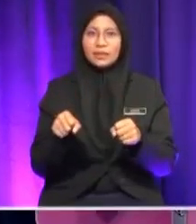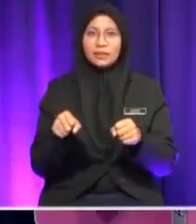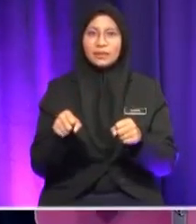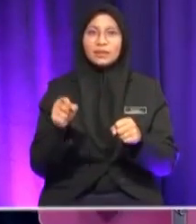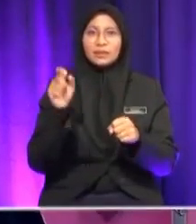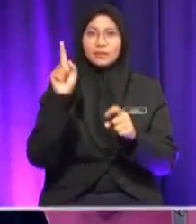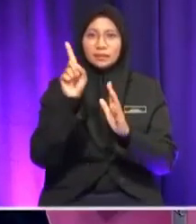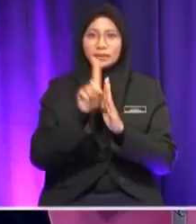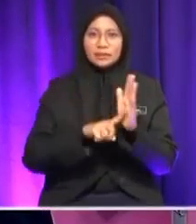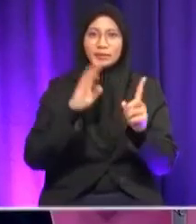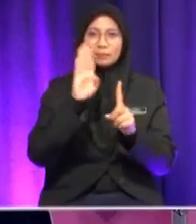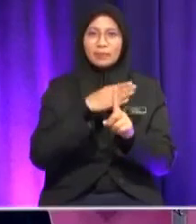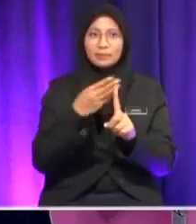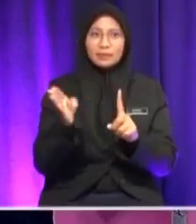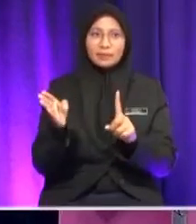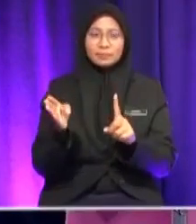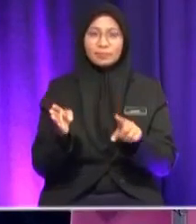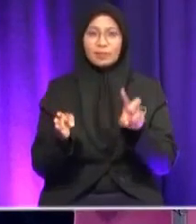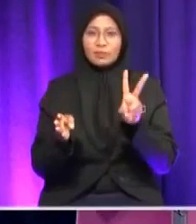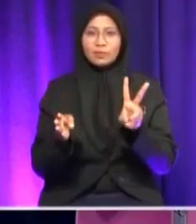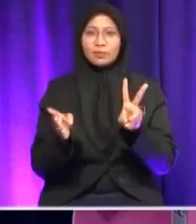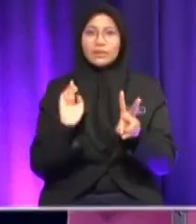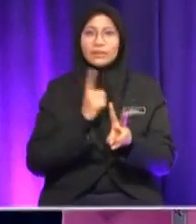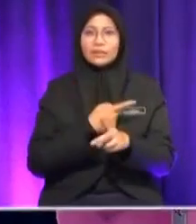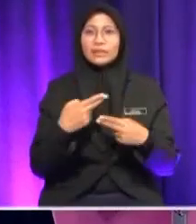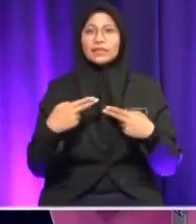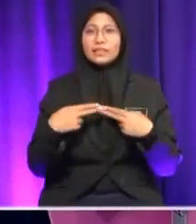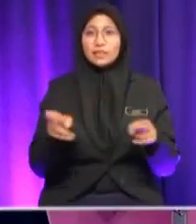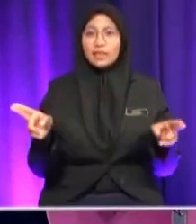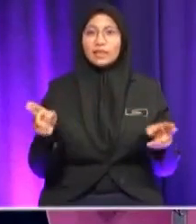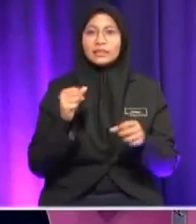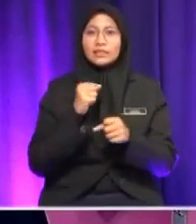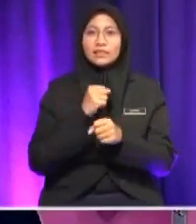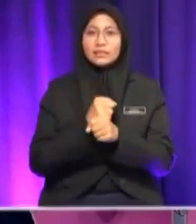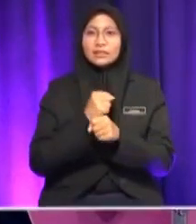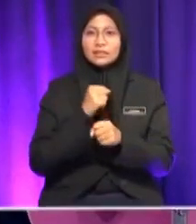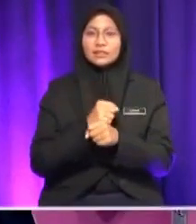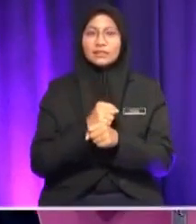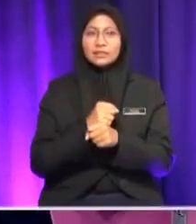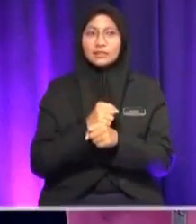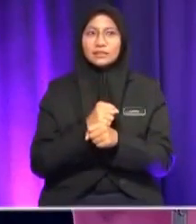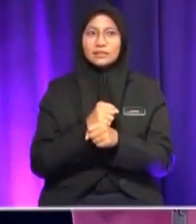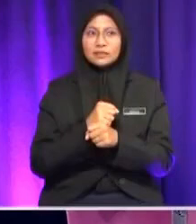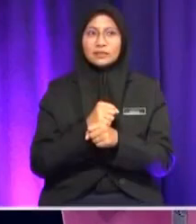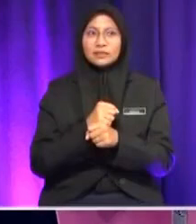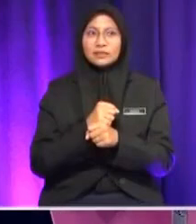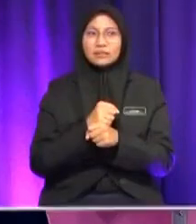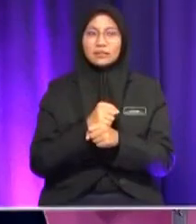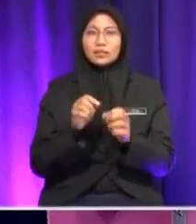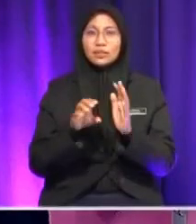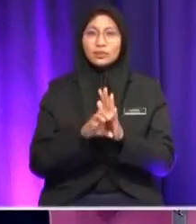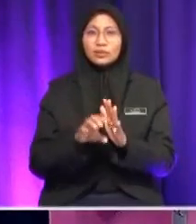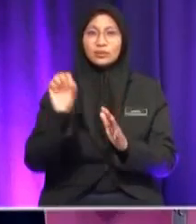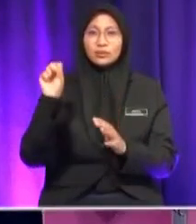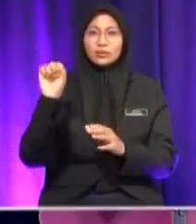dibatalkan. Yang kedua, kita akan hilang kerja. Apabila kita telah pun disetiarkan sebagai muflis, ada beberapa syarikat mereka